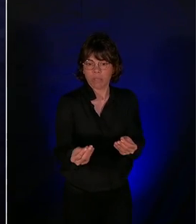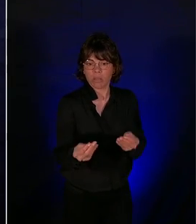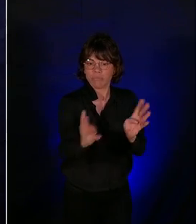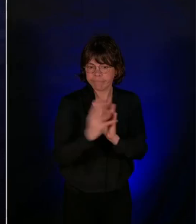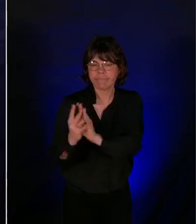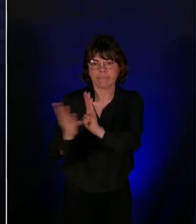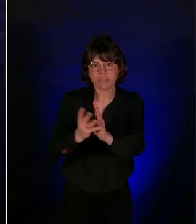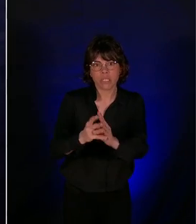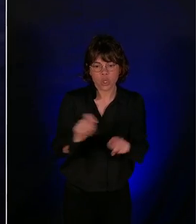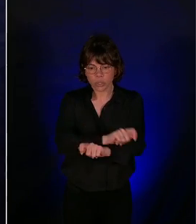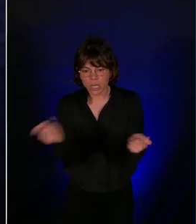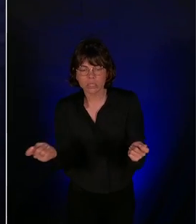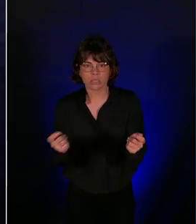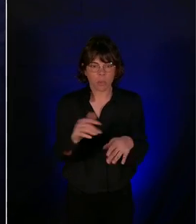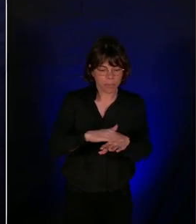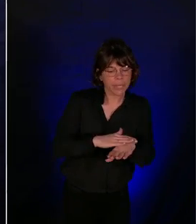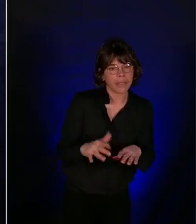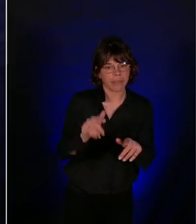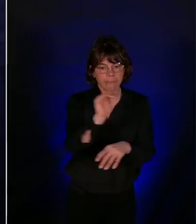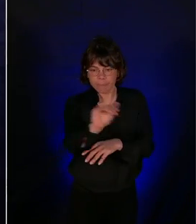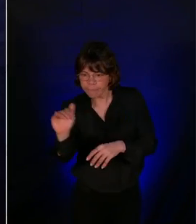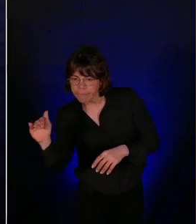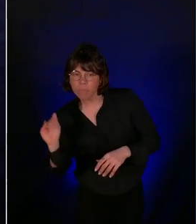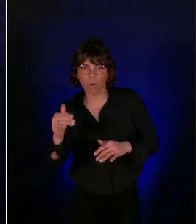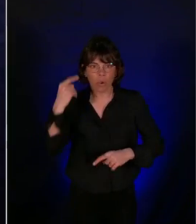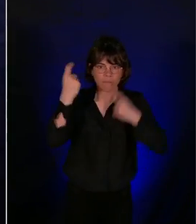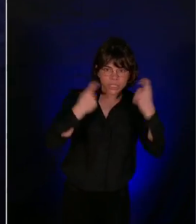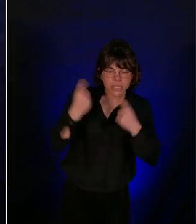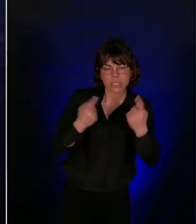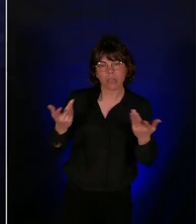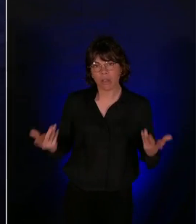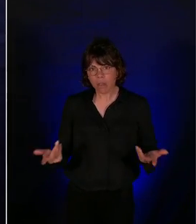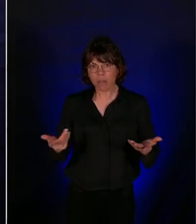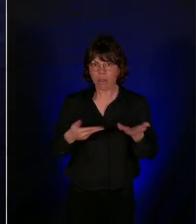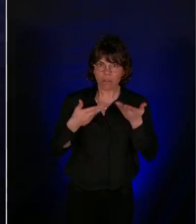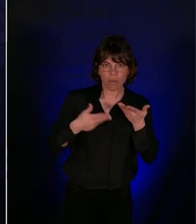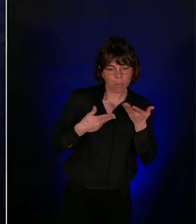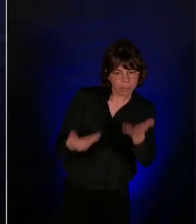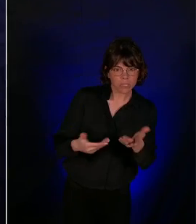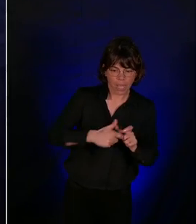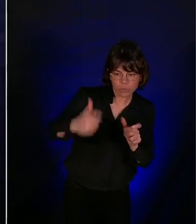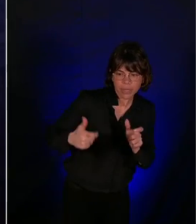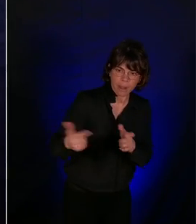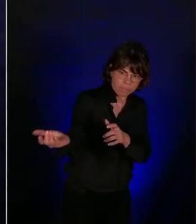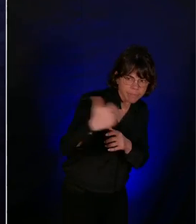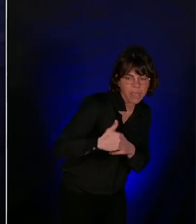journalistes les politiques monter des plans que ça soit des plans pour essayer d'attirer d'industriel